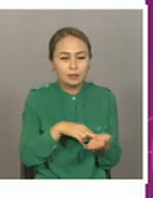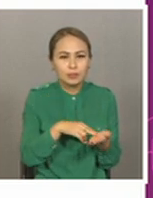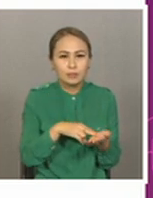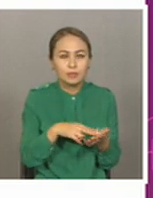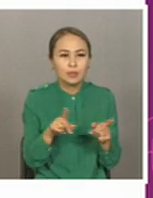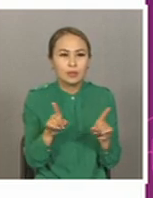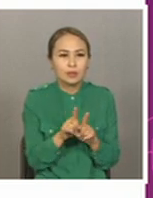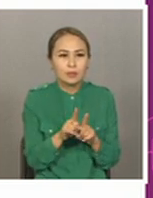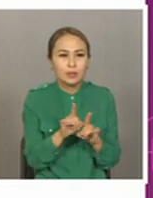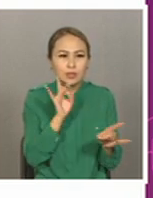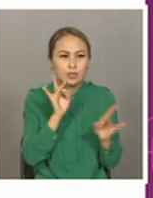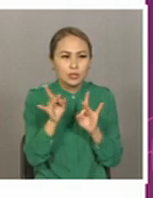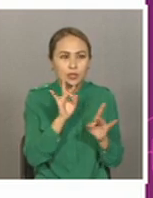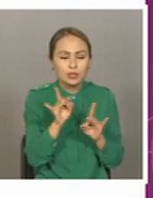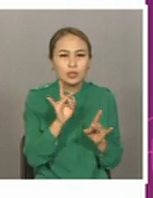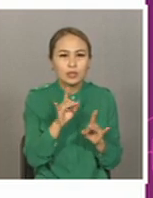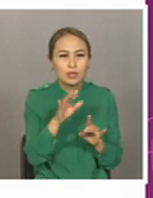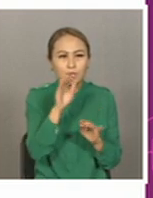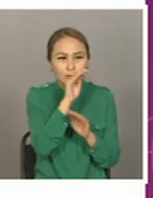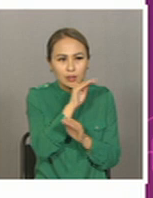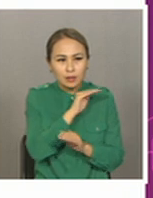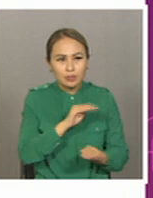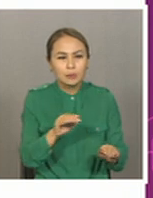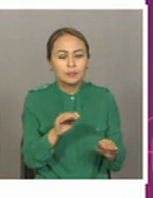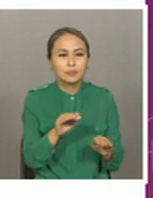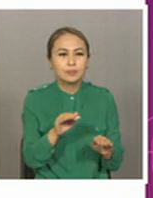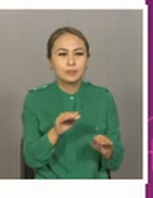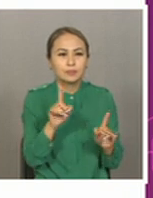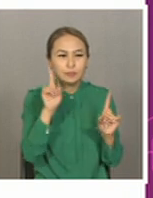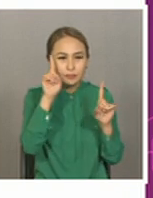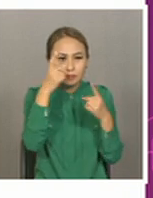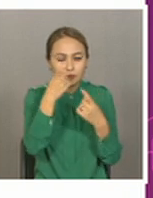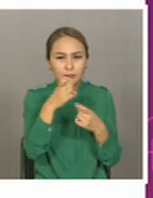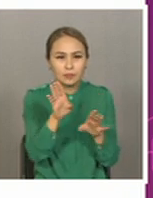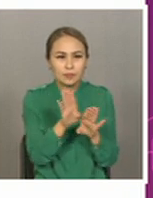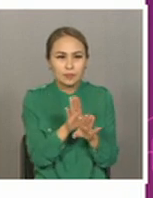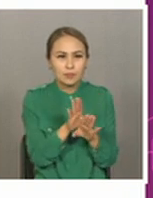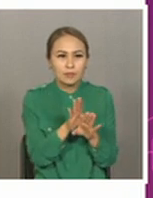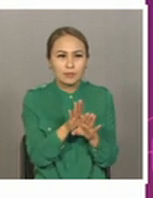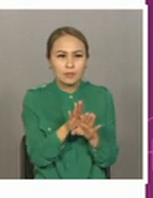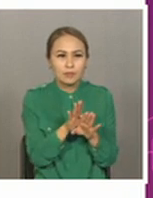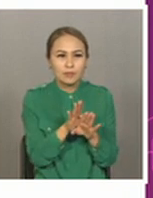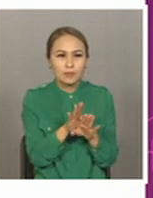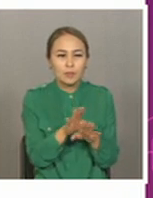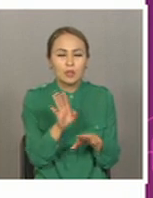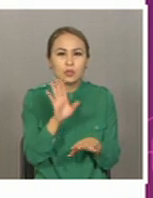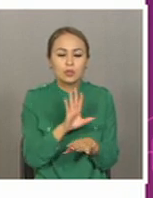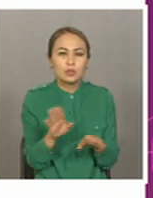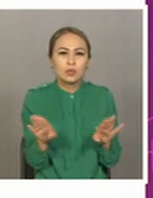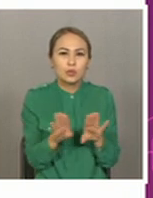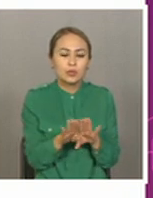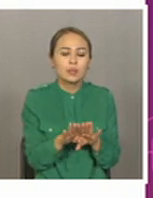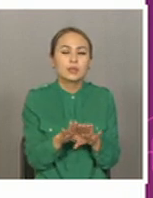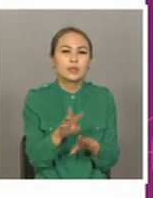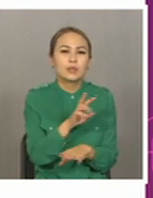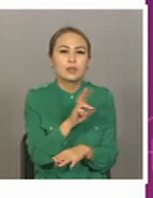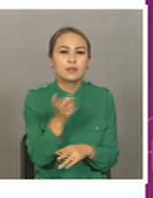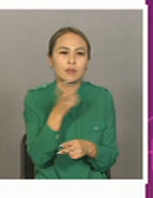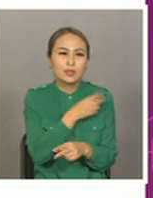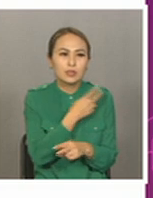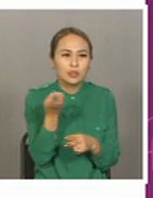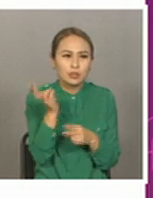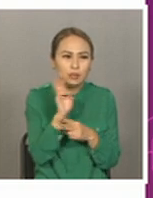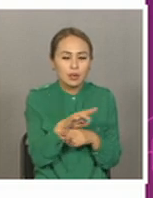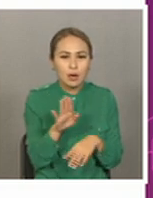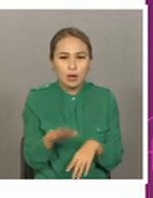таңып жатқанда да дыбысын шығармай, қабағын да шытпай жатты. Сонда сынықшы кісі,